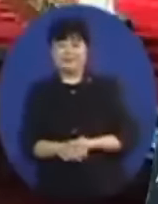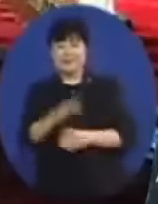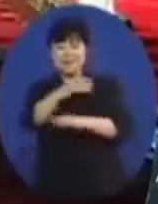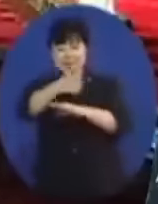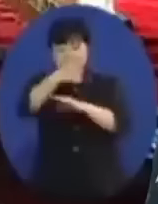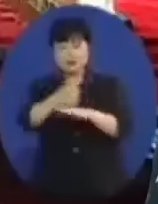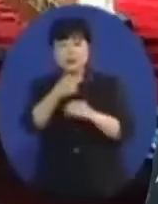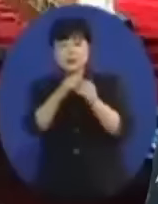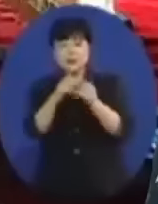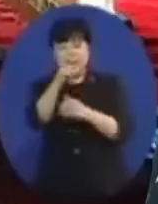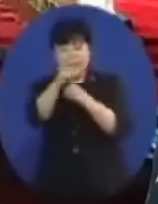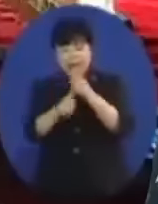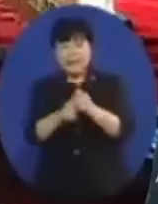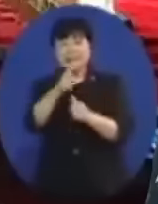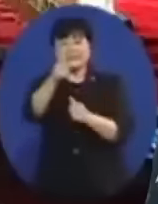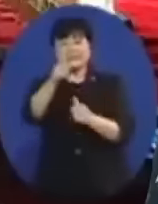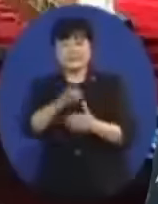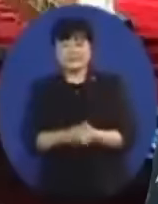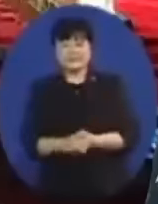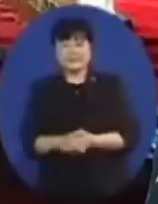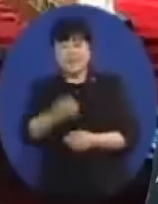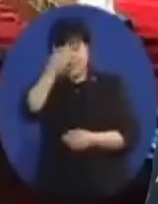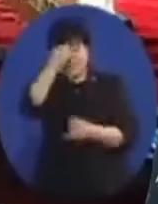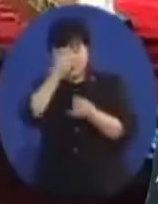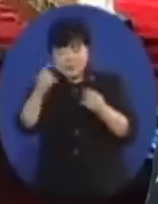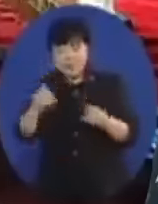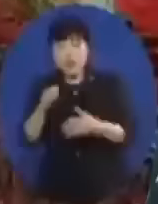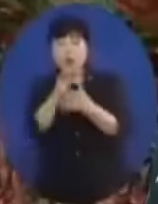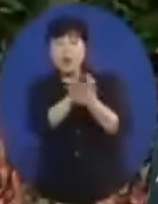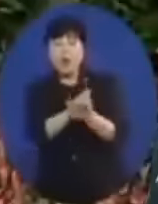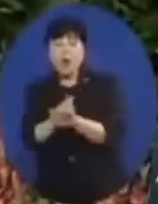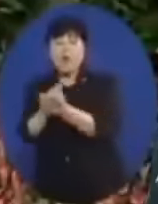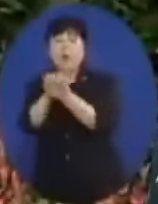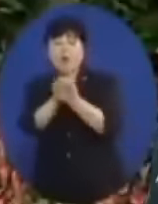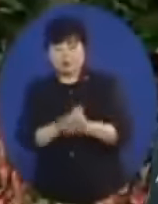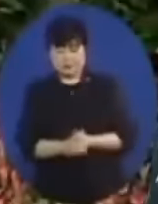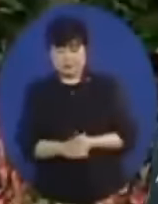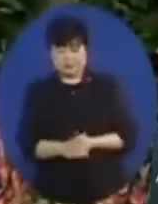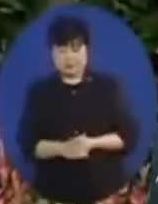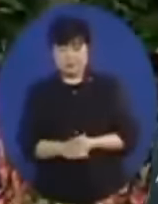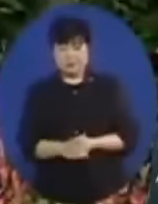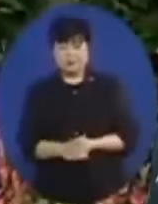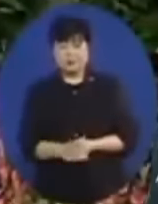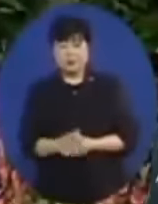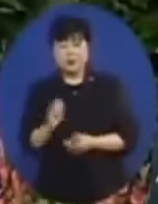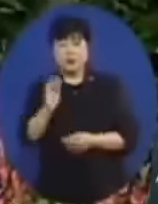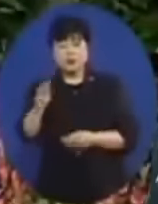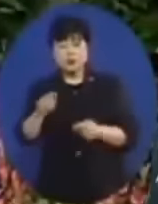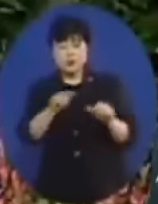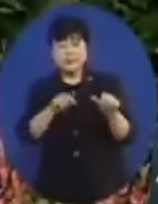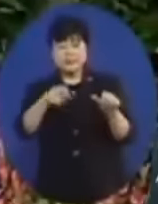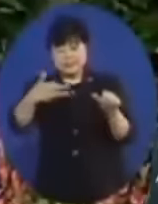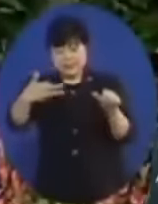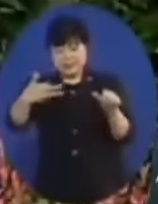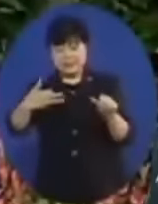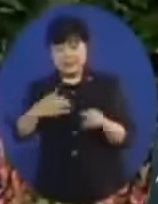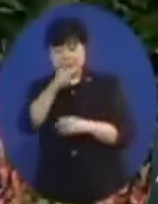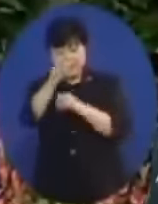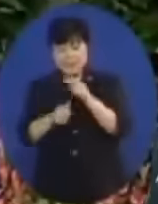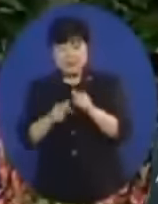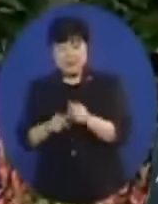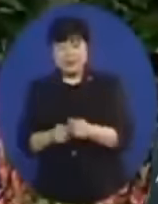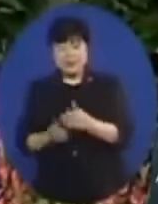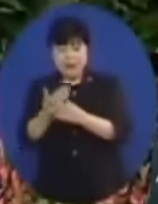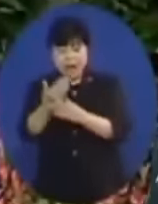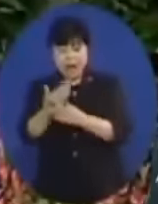그리스도인은 화목의 사신입니다. 고린도후서 5장 18절로 20절에 모든 것이 하나님께로부터 났으며 그가 그리스도로